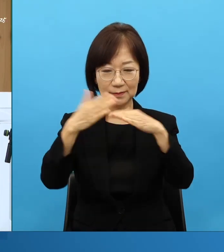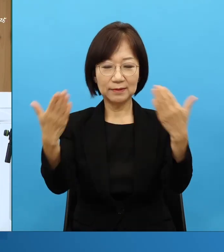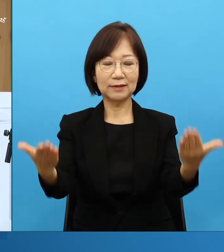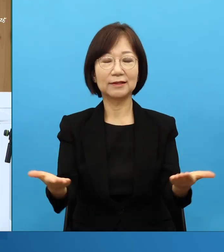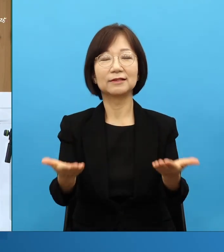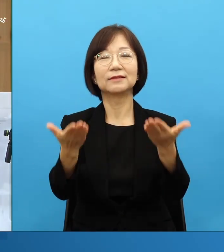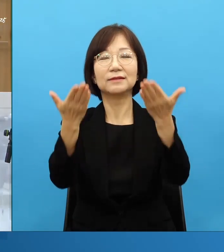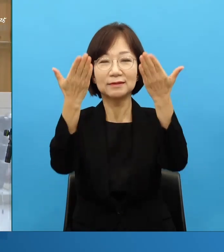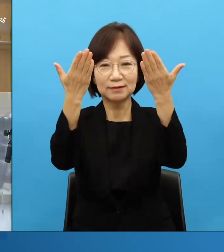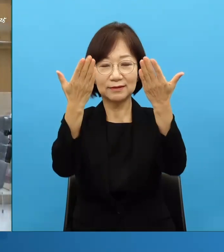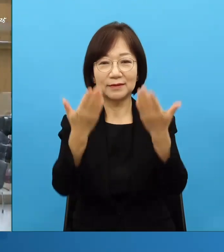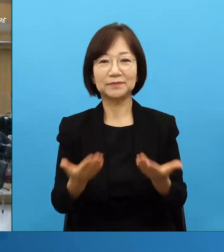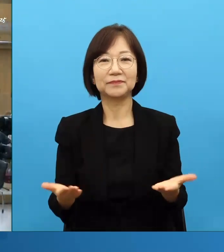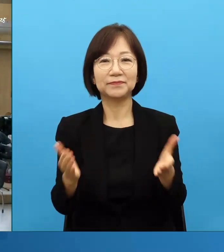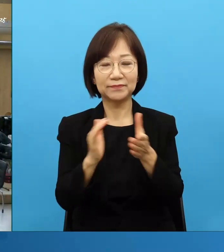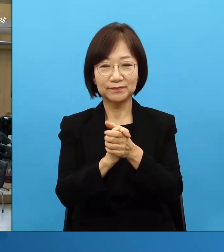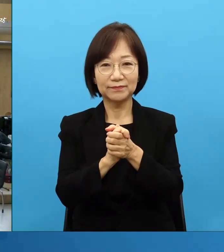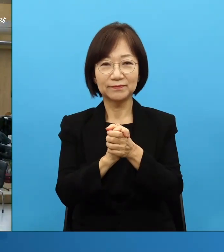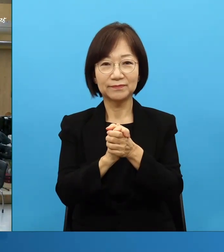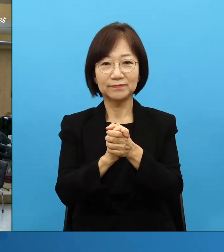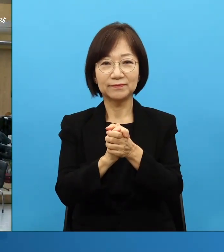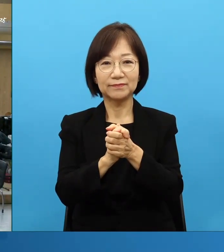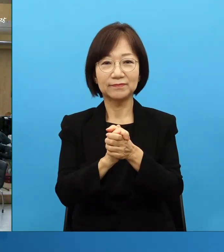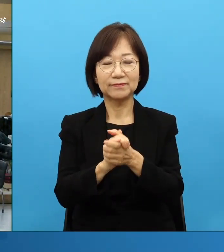Amen. 아멘.